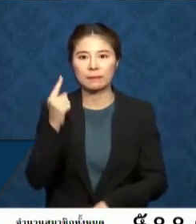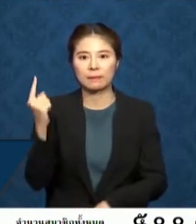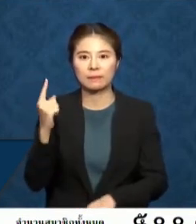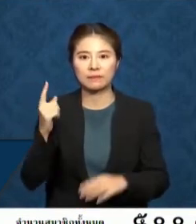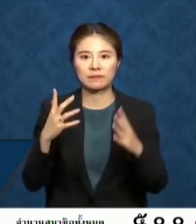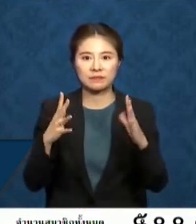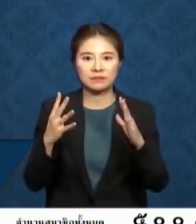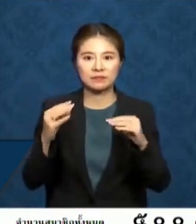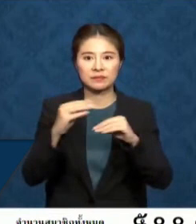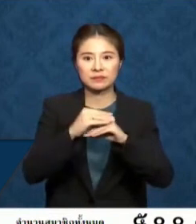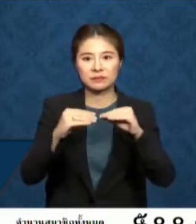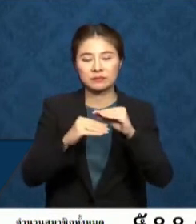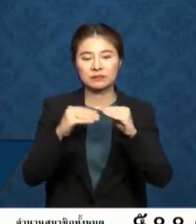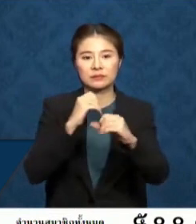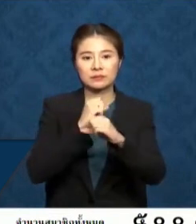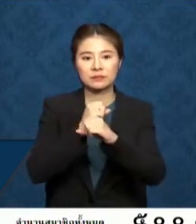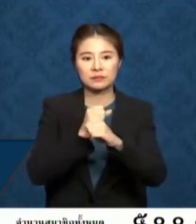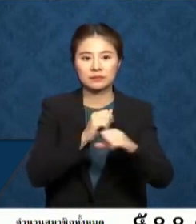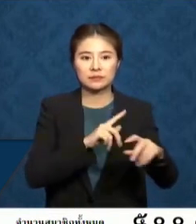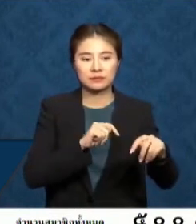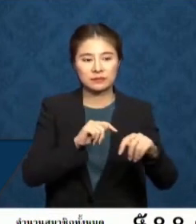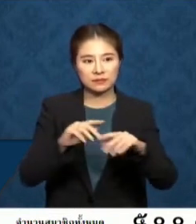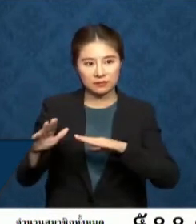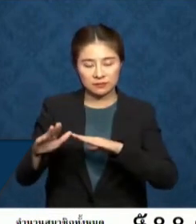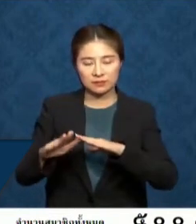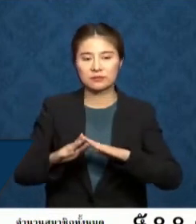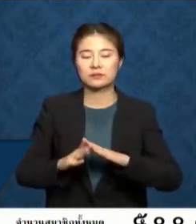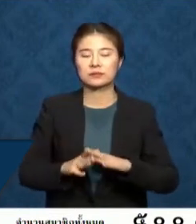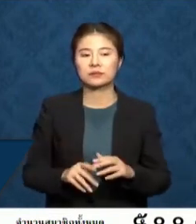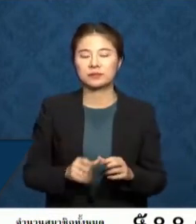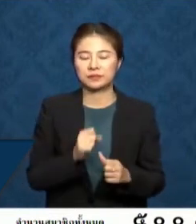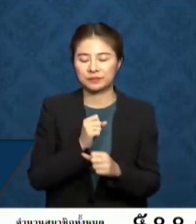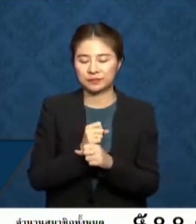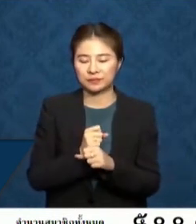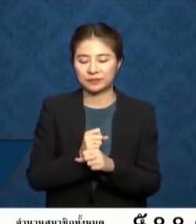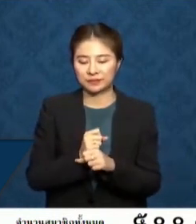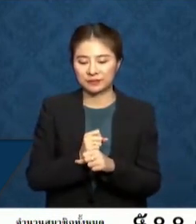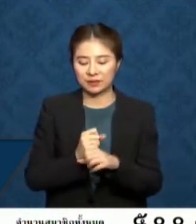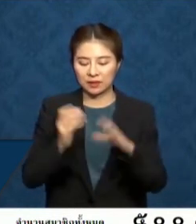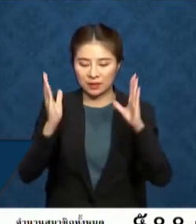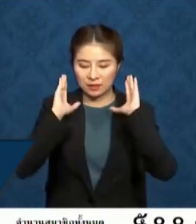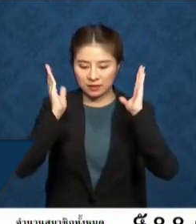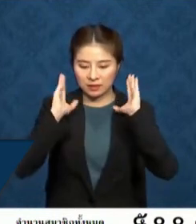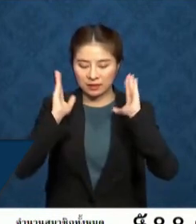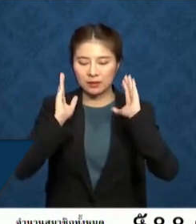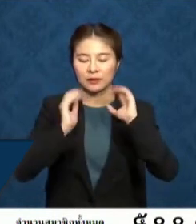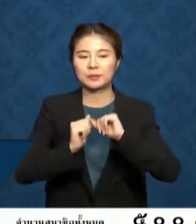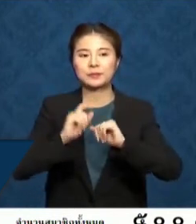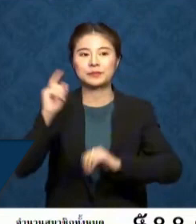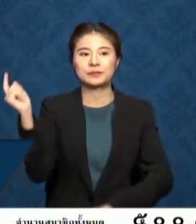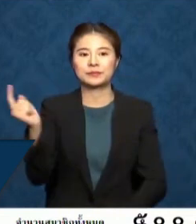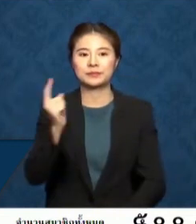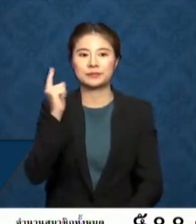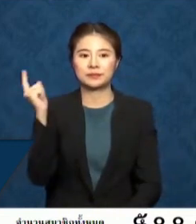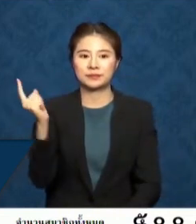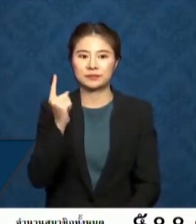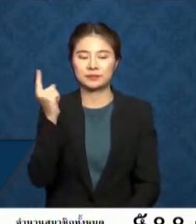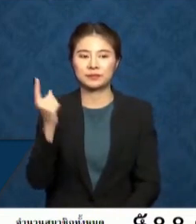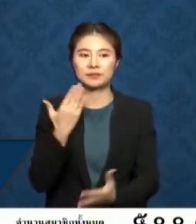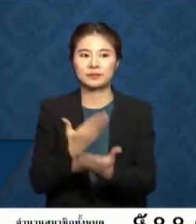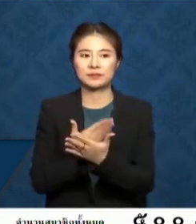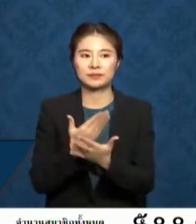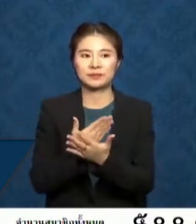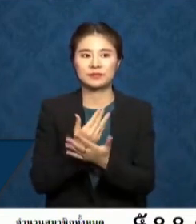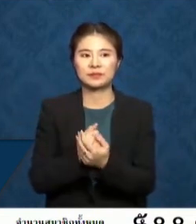งการครับการเตรียมความพร้อมและสร้างความเชื่อมั่นด้านการปลอดภัยในการท่องเที่ยวนะครับงบ 1.2